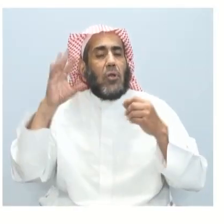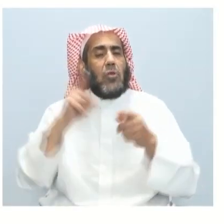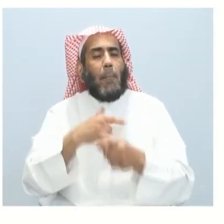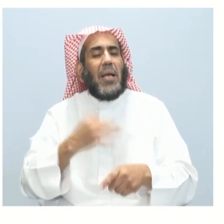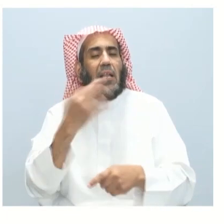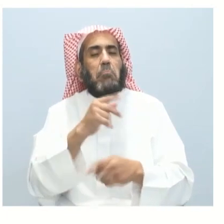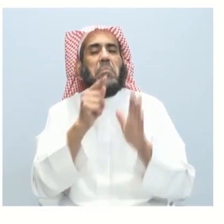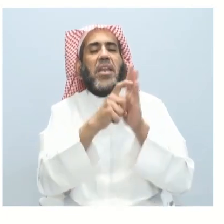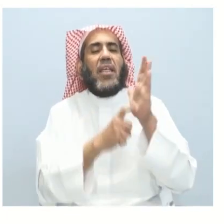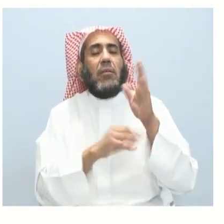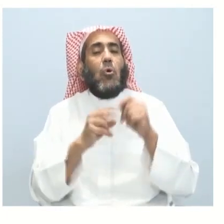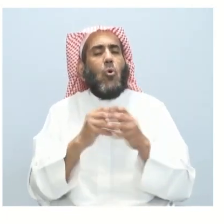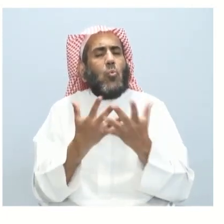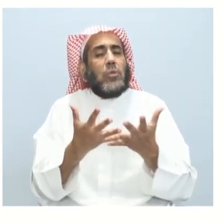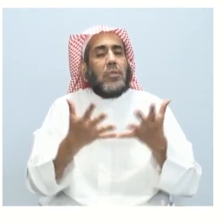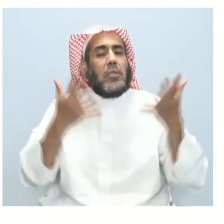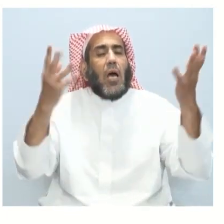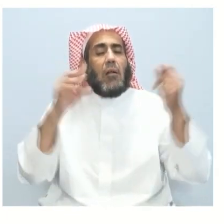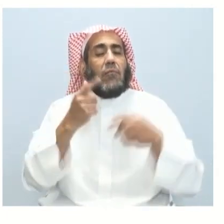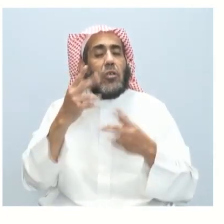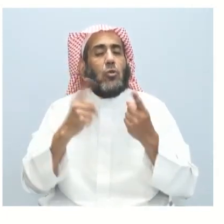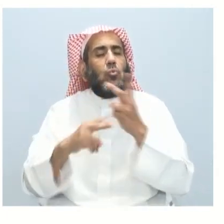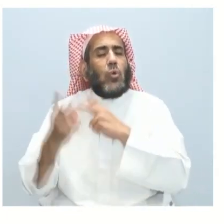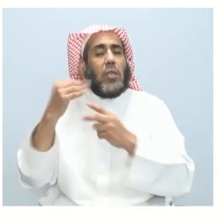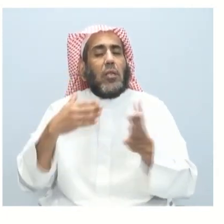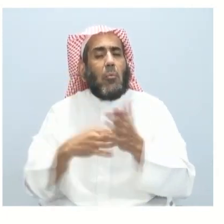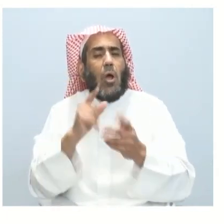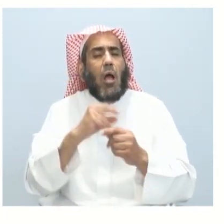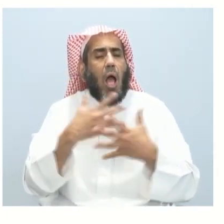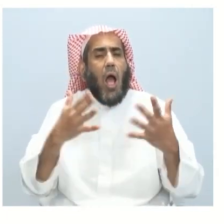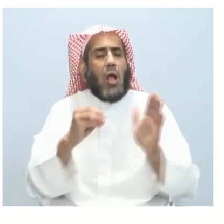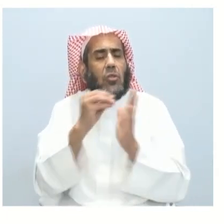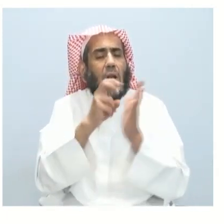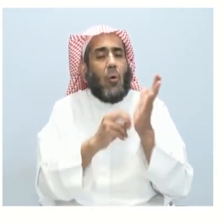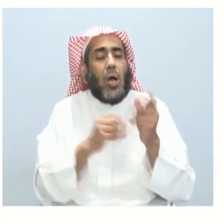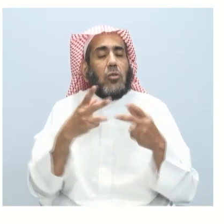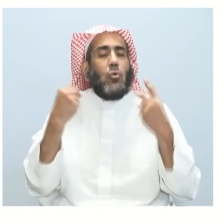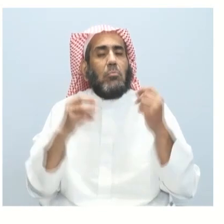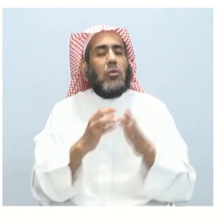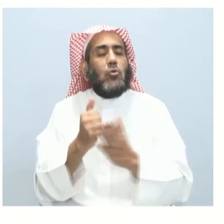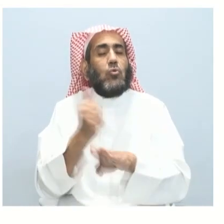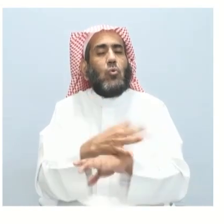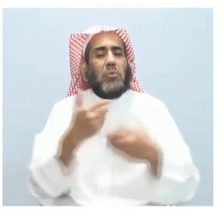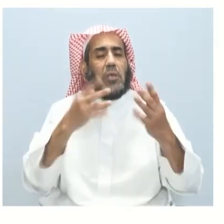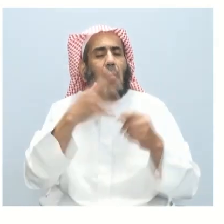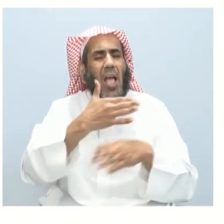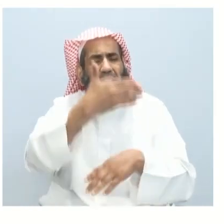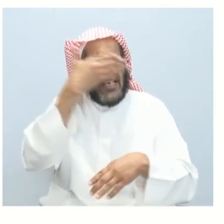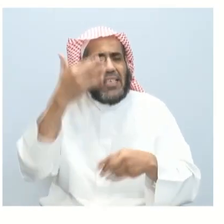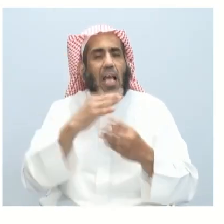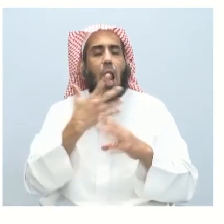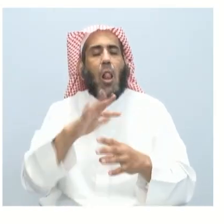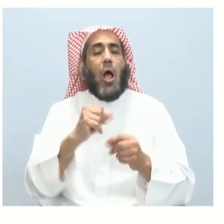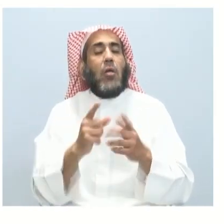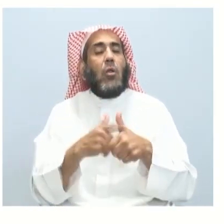عند العرب بالنظم وقد ازدهر هذا النوع من الشعر في تراثنا حتى لا يمكن القول بان اكثر القواعد العلوم قد صيغت باسلوب شعري ليسهل الحفظ حفظها